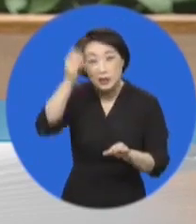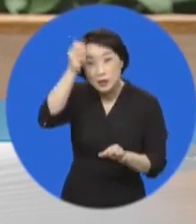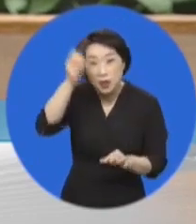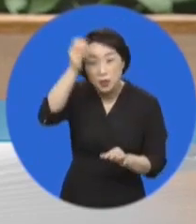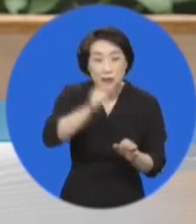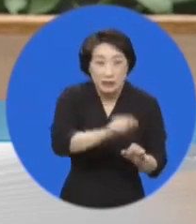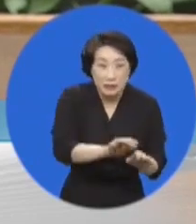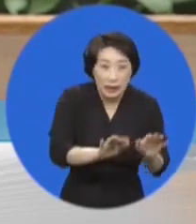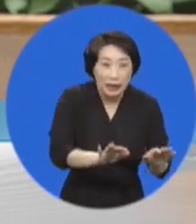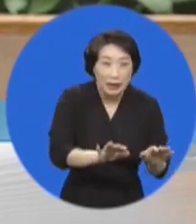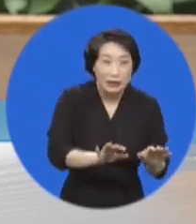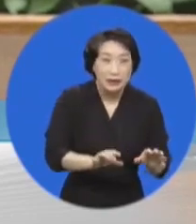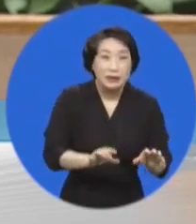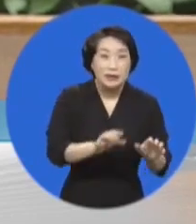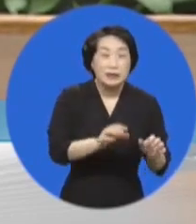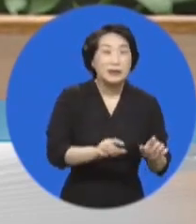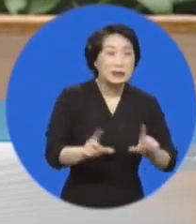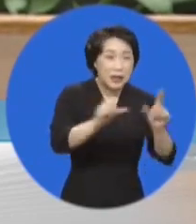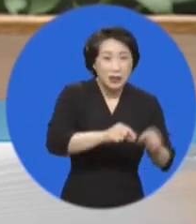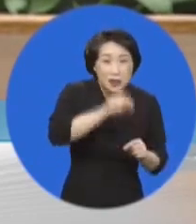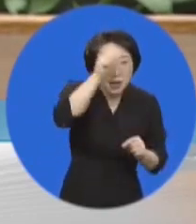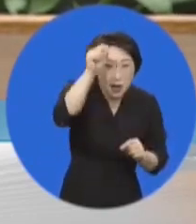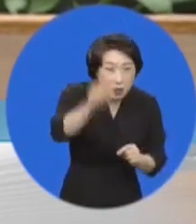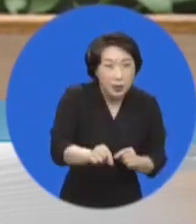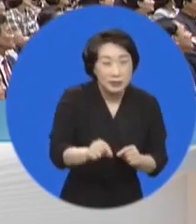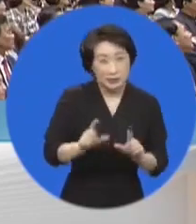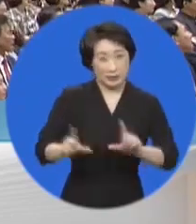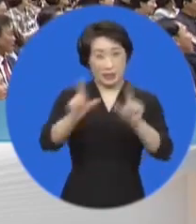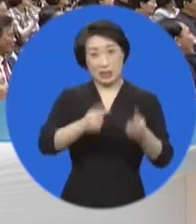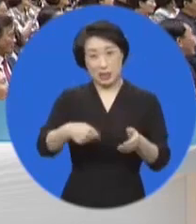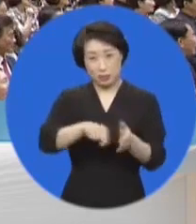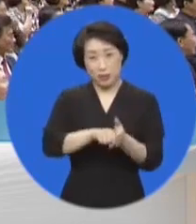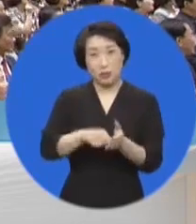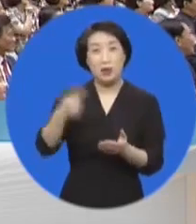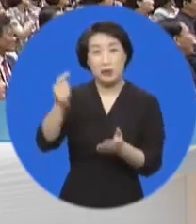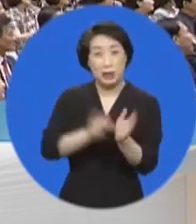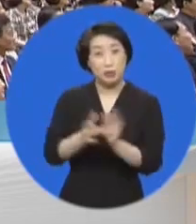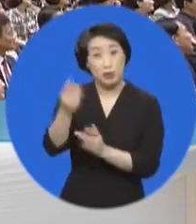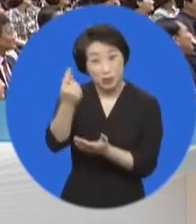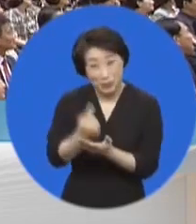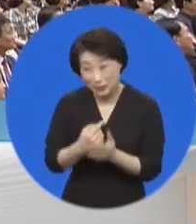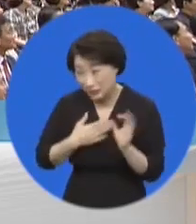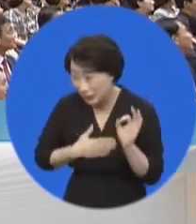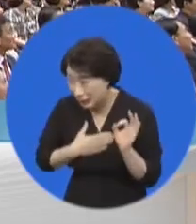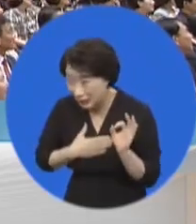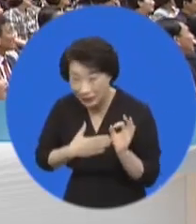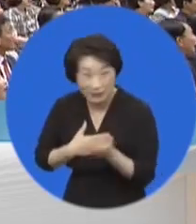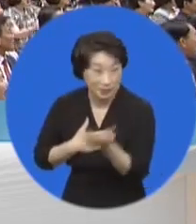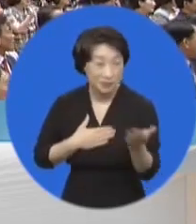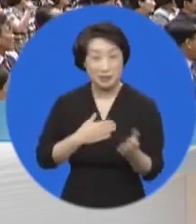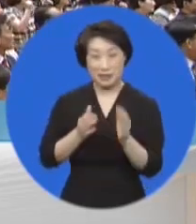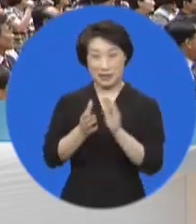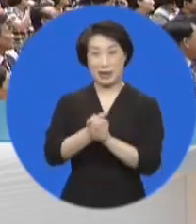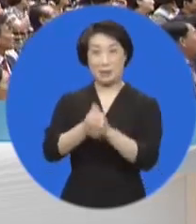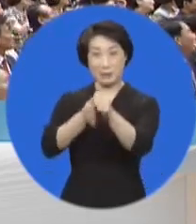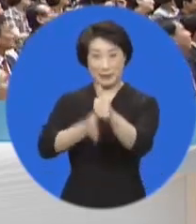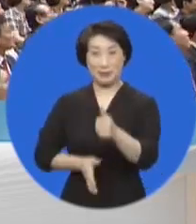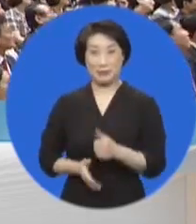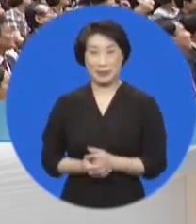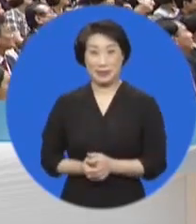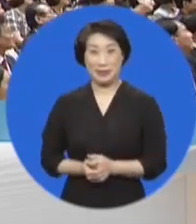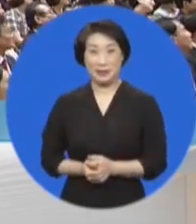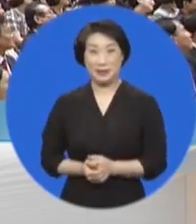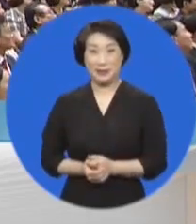영혼을 영원히 살게 하려고 오셨습니다. 이해되시면 아멘합시다.